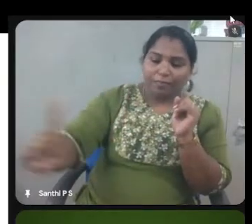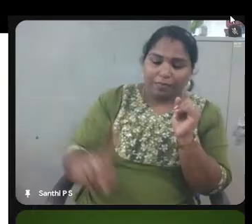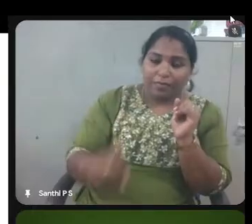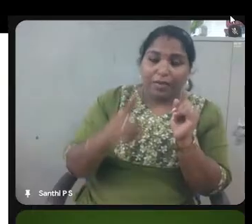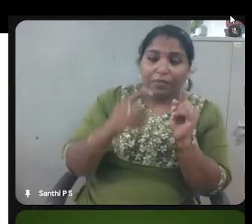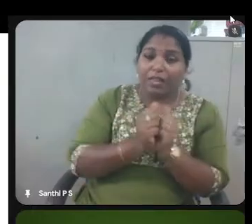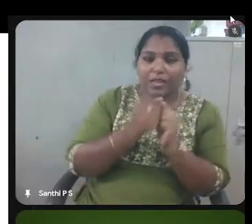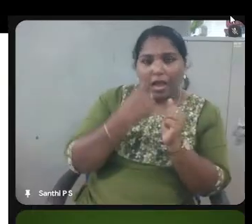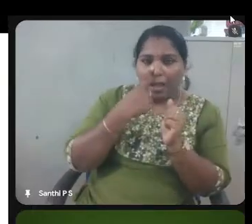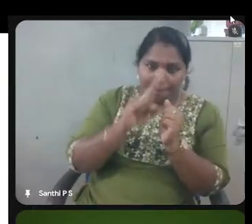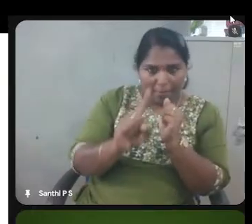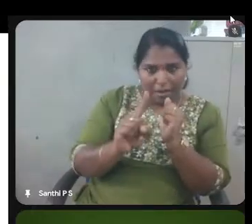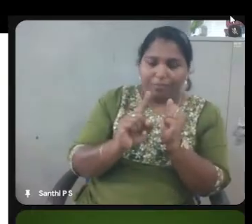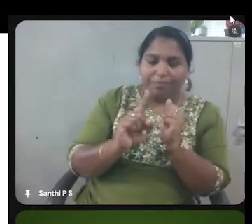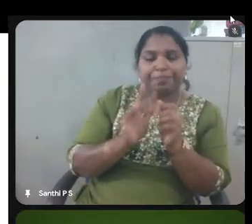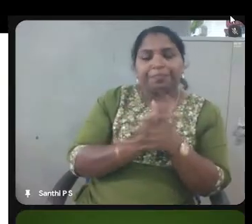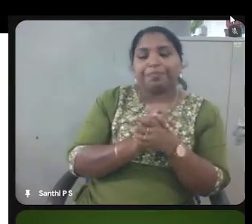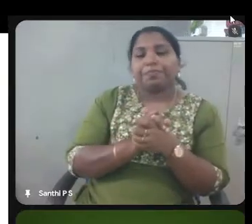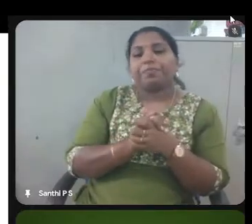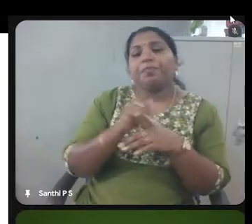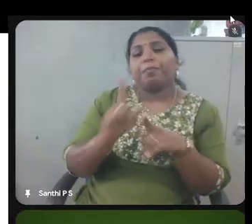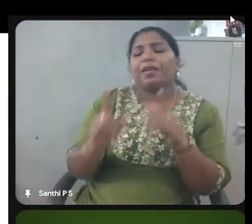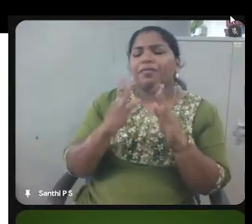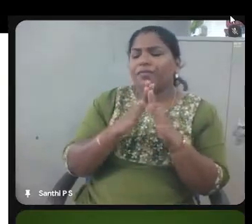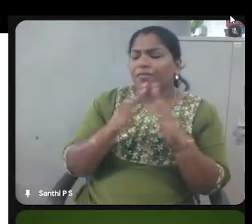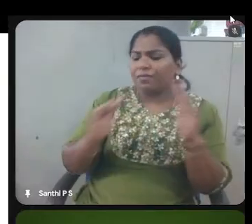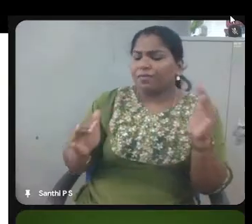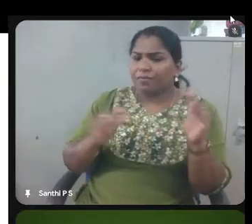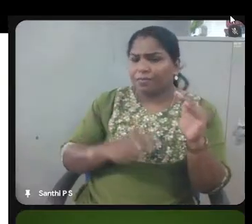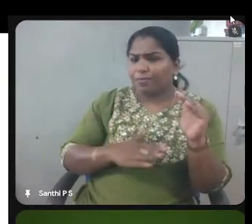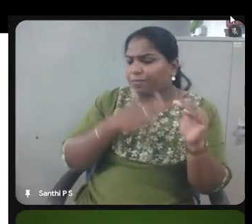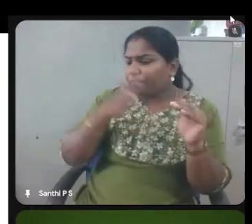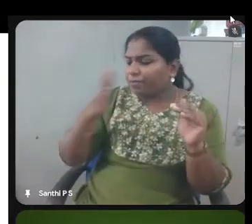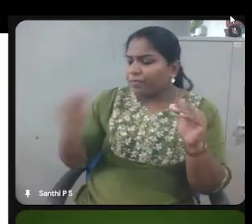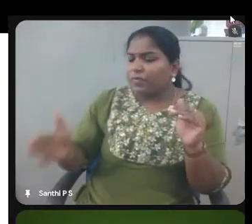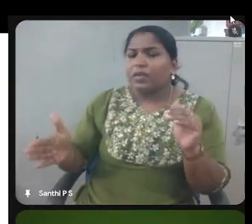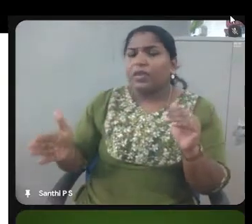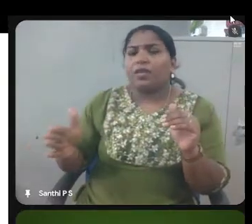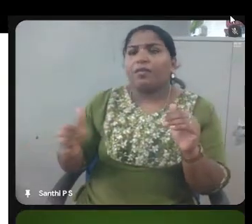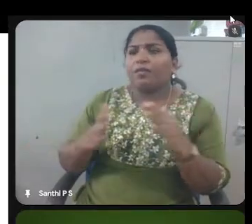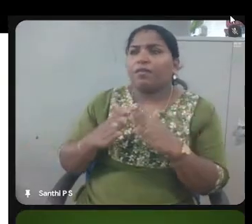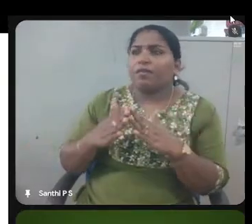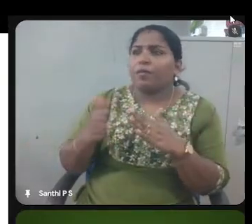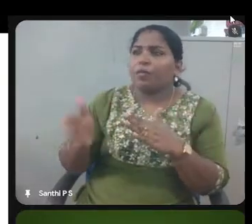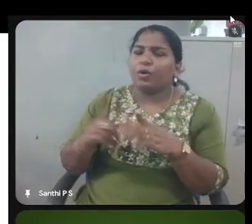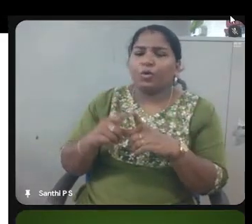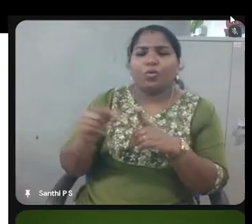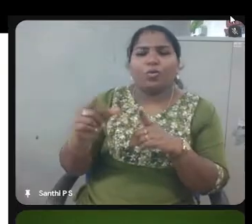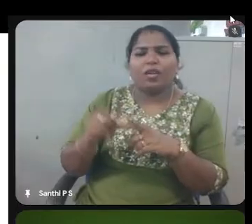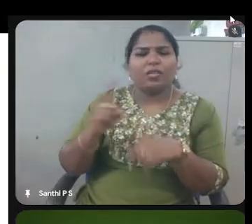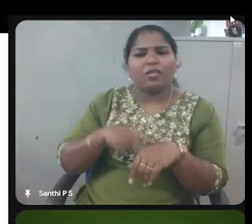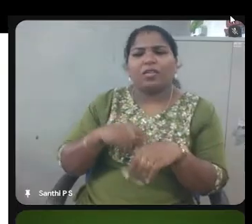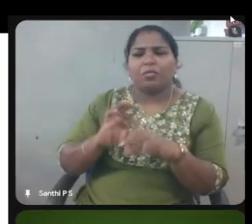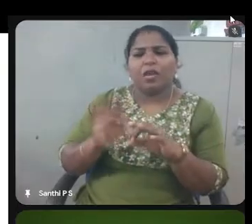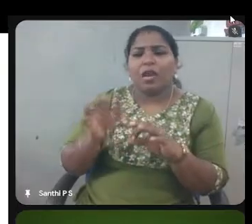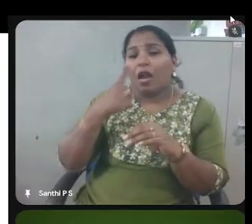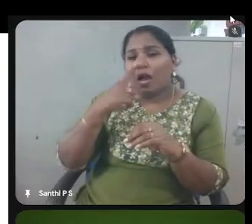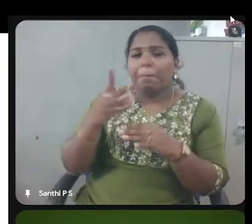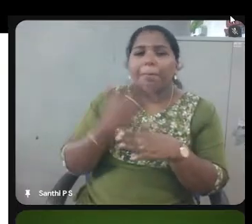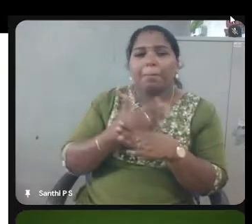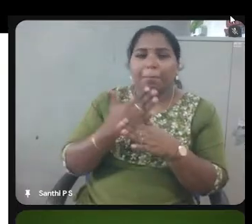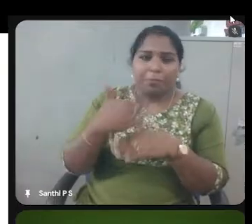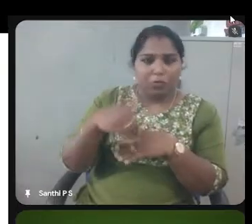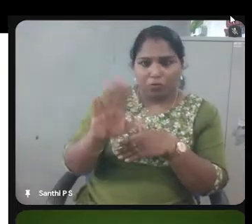പക്ഷെ വീട്ടിൽ വെച്ചിട്ട് ഈ പറയുന്ന കാര്യങ്ങളൊന്നും ഒന്ന് ചെയ്യിപ്പിക്കാനുള്ള ടൈം അമ്മയ്ക്കില്ല. അമ്മ ജോലിക്ക് പോകും. അപ്പൊ